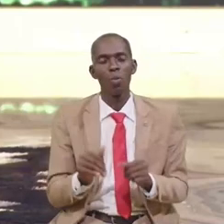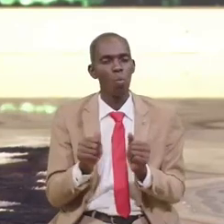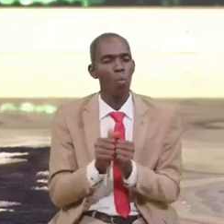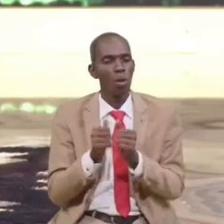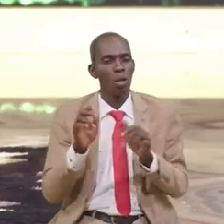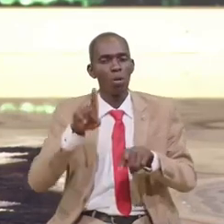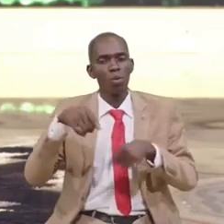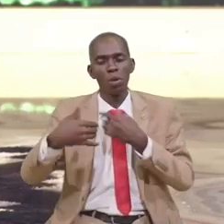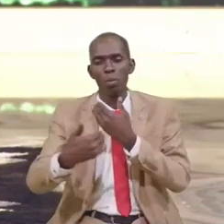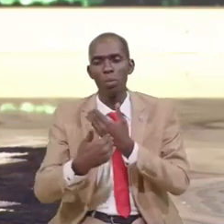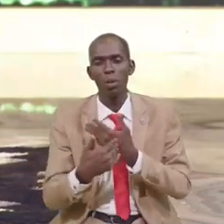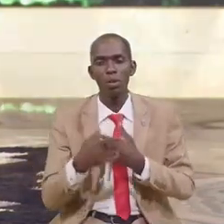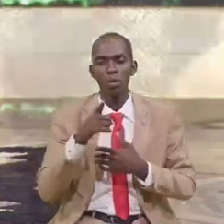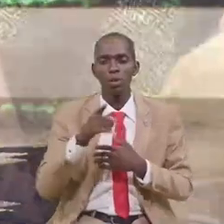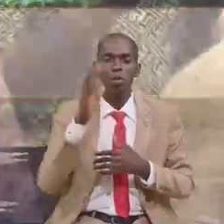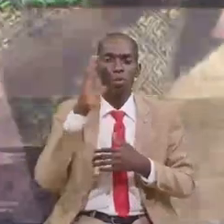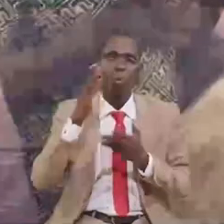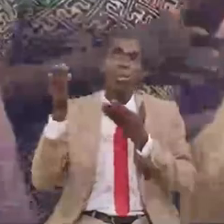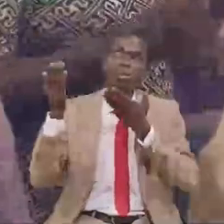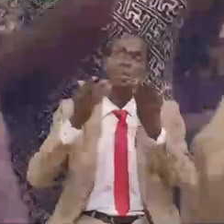Vous allez servir le Seigneur